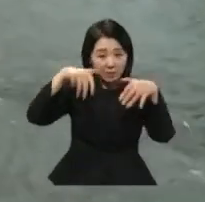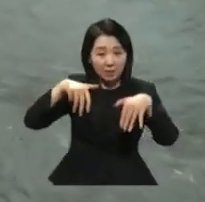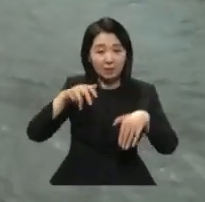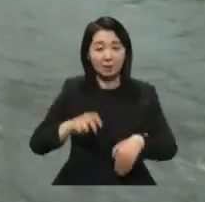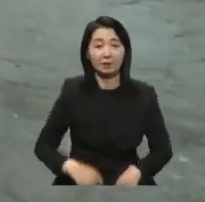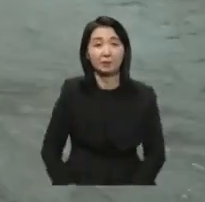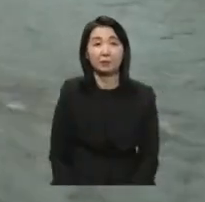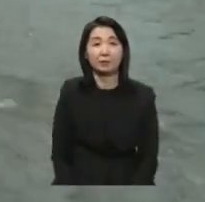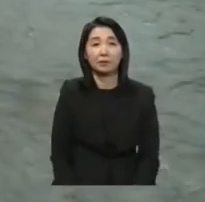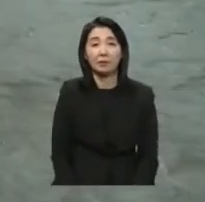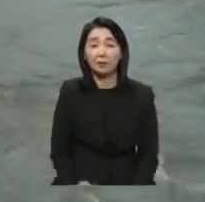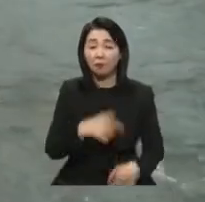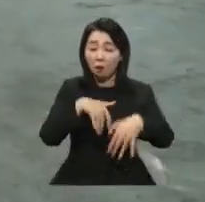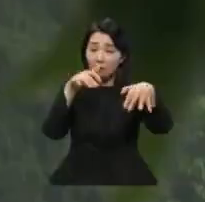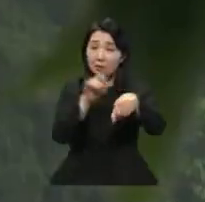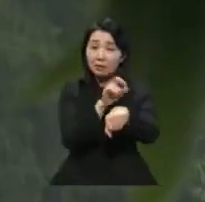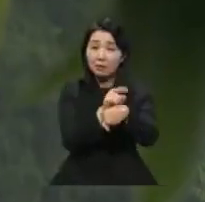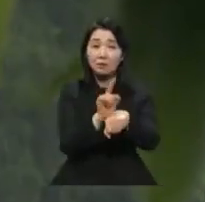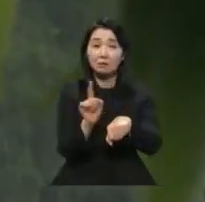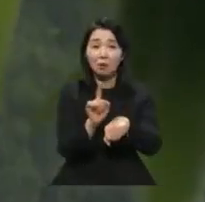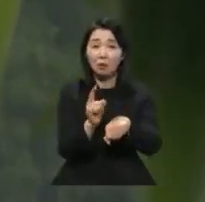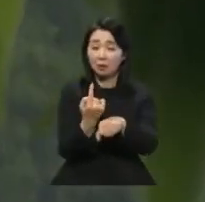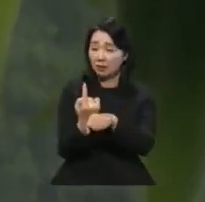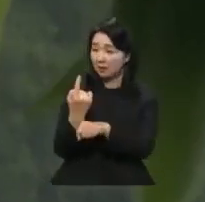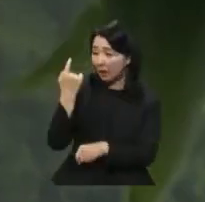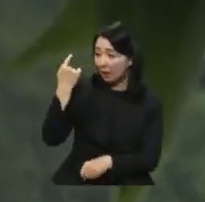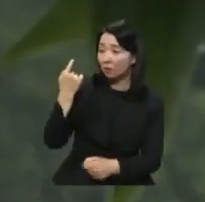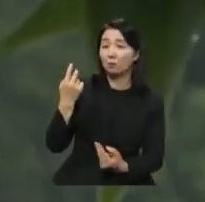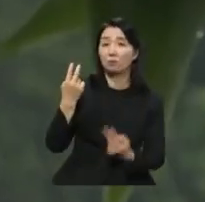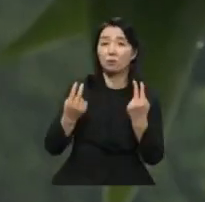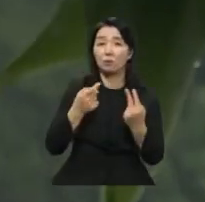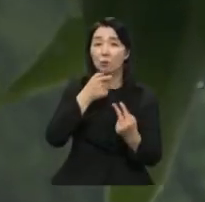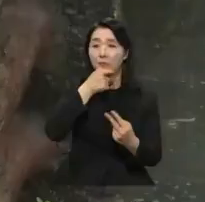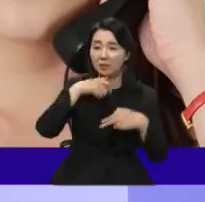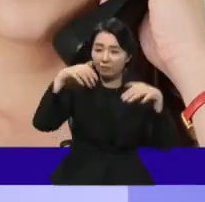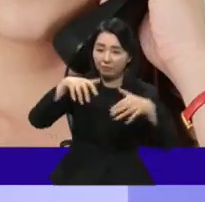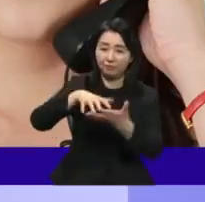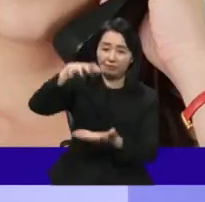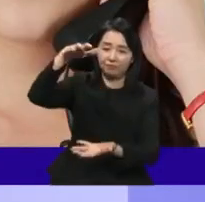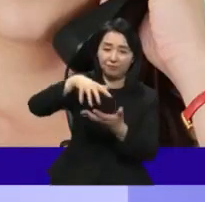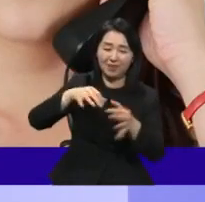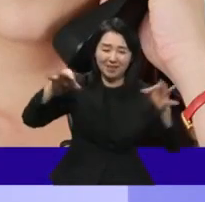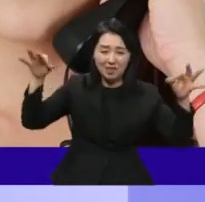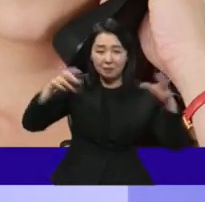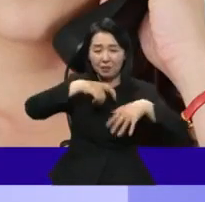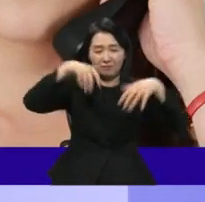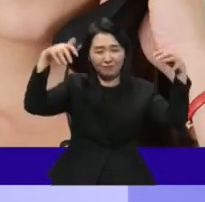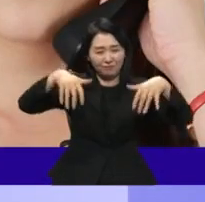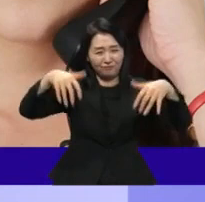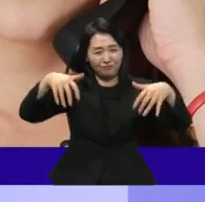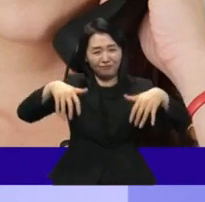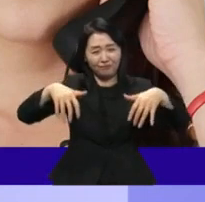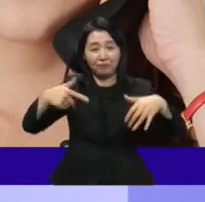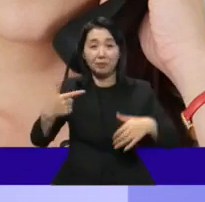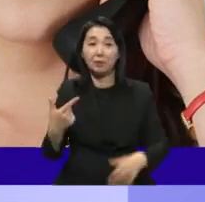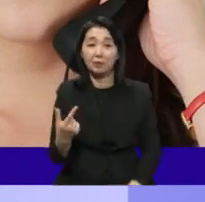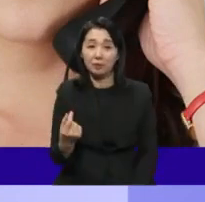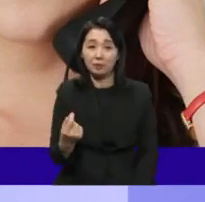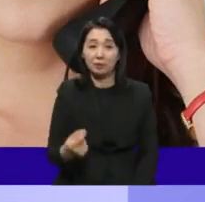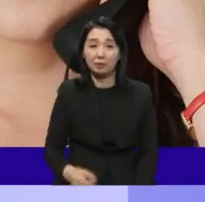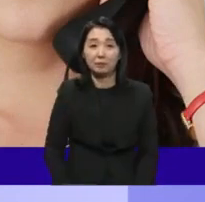이번 장맛비의 특징이 예년보다 훨씬 많은 양의 비가 더 짧은 시간에 한꺼번에 쏟아진 걸로